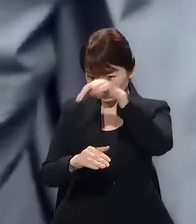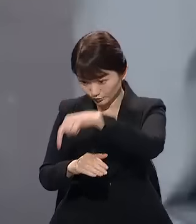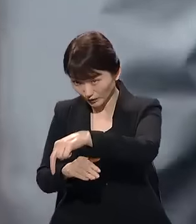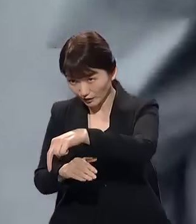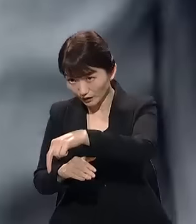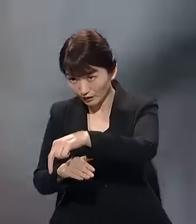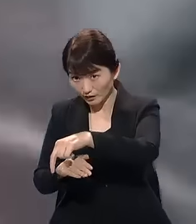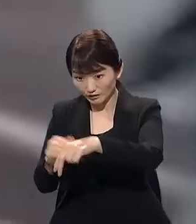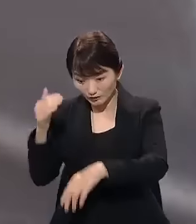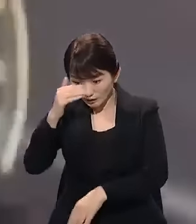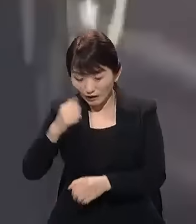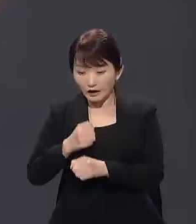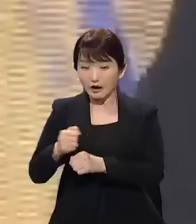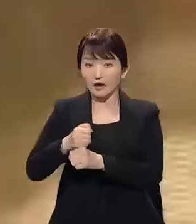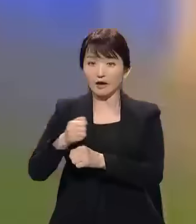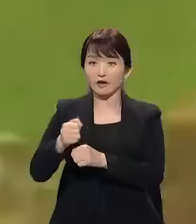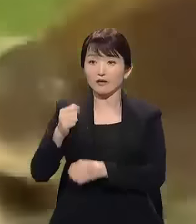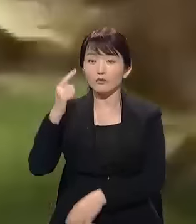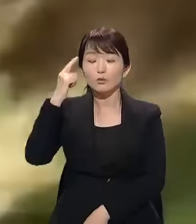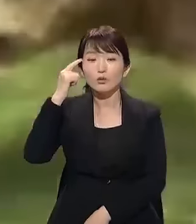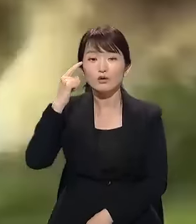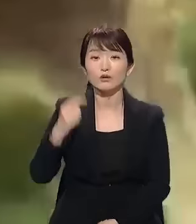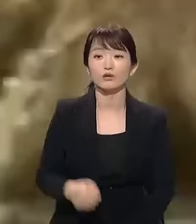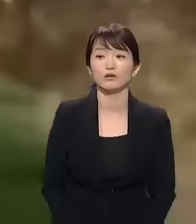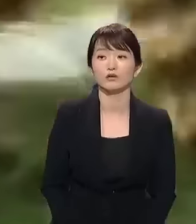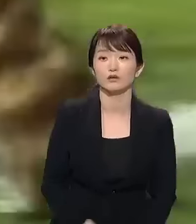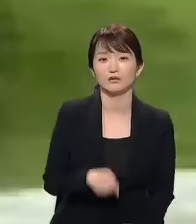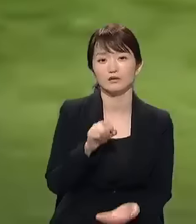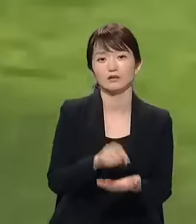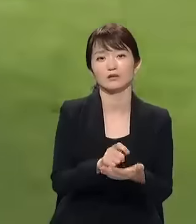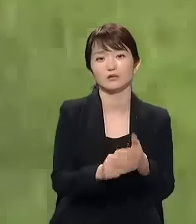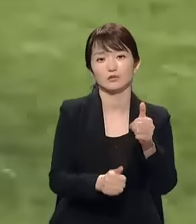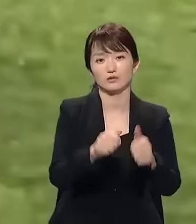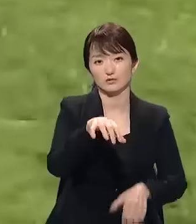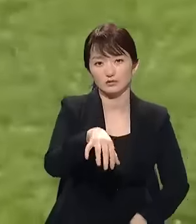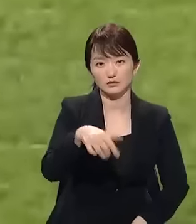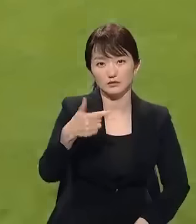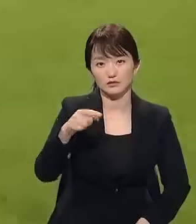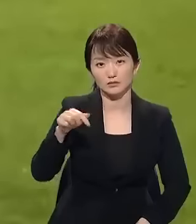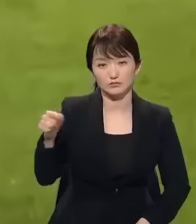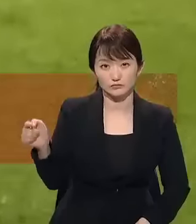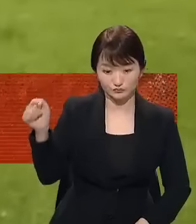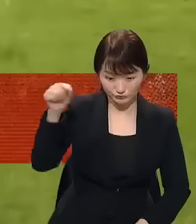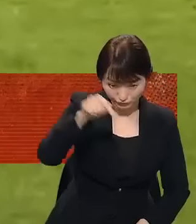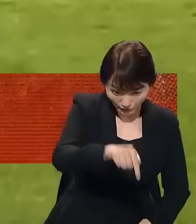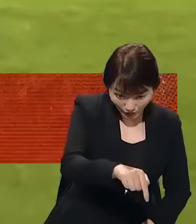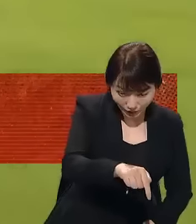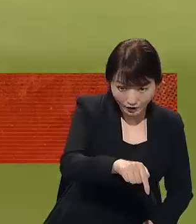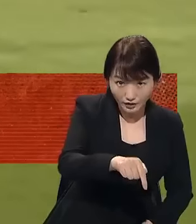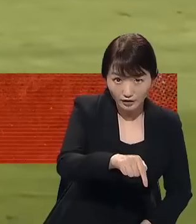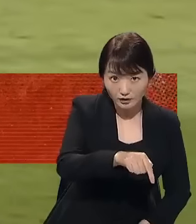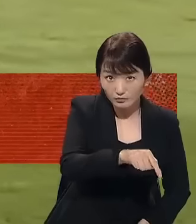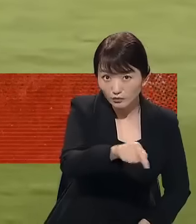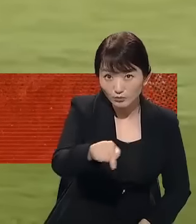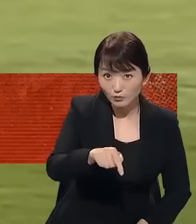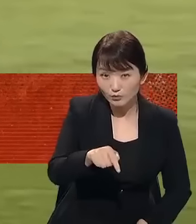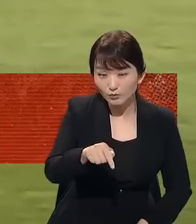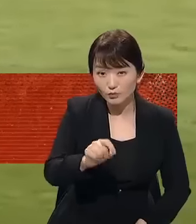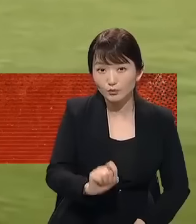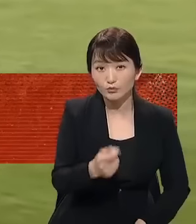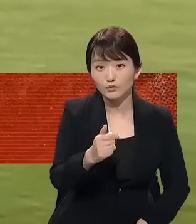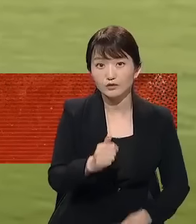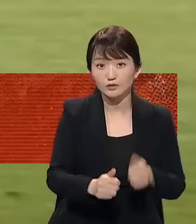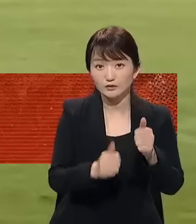관중들을 당황하게 만들고 있습니다. 웬 너구리? 네, 축구 경기가 열리던 도중에 너구리가 난입을 한 겁니다. 이 영향으로 경기는